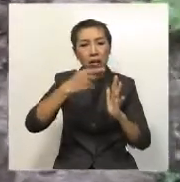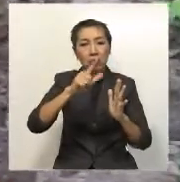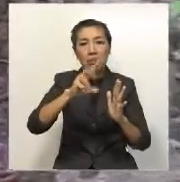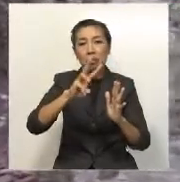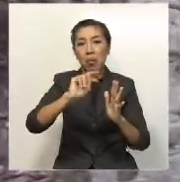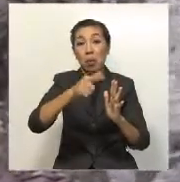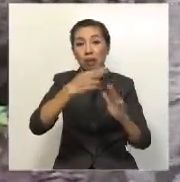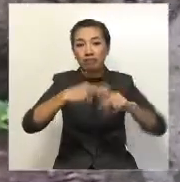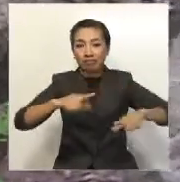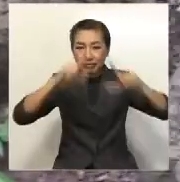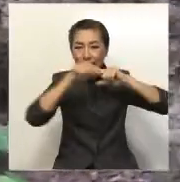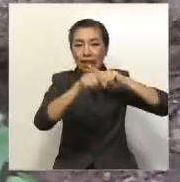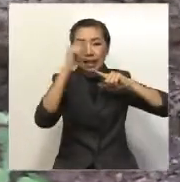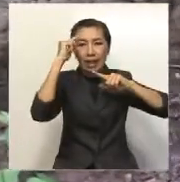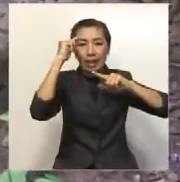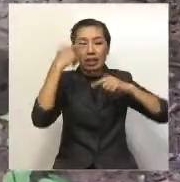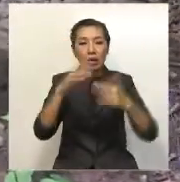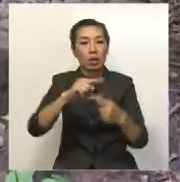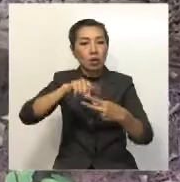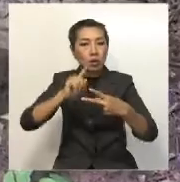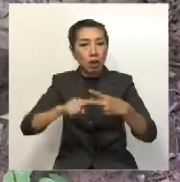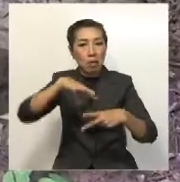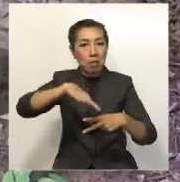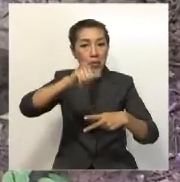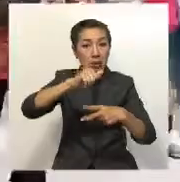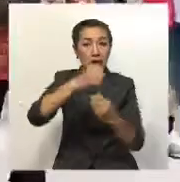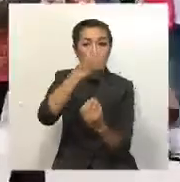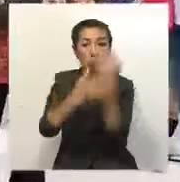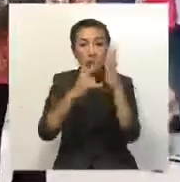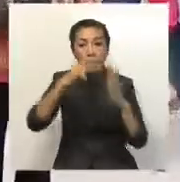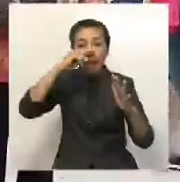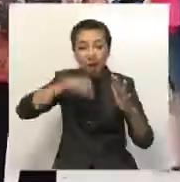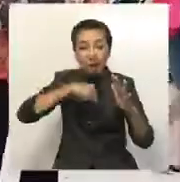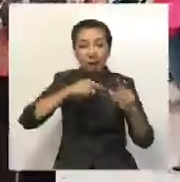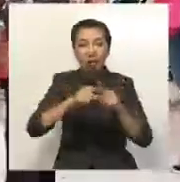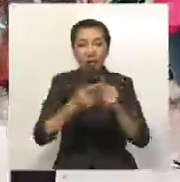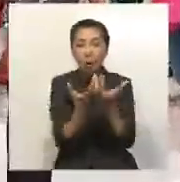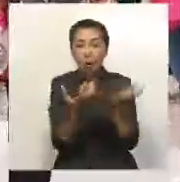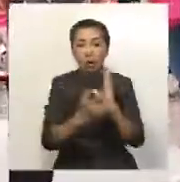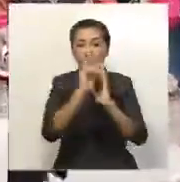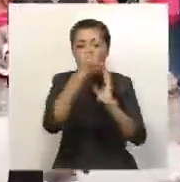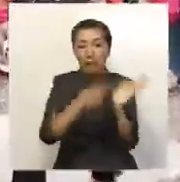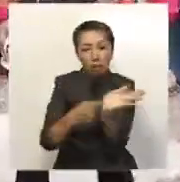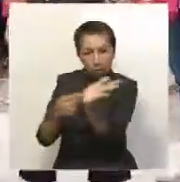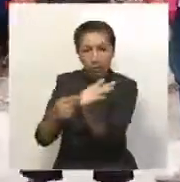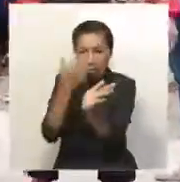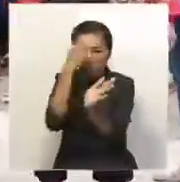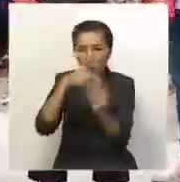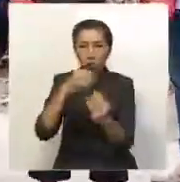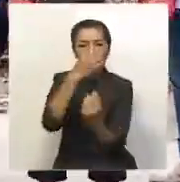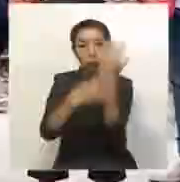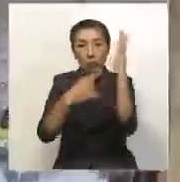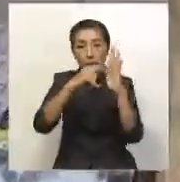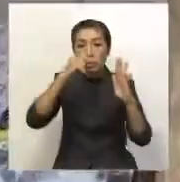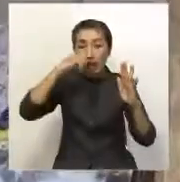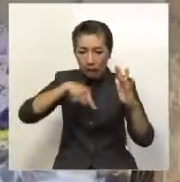เตรียมเสนอครงการ นวัตกรรเมืองสมุไพรให้แณรัฐมนตรีพจารณาด้วยเพื่อนำสมุนไรไทยไปใช้ในเชิงพ